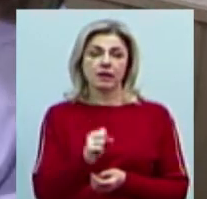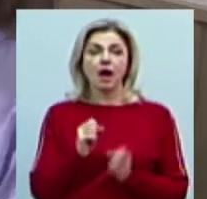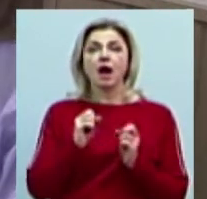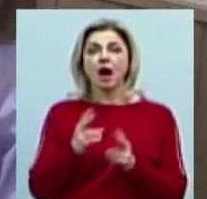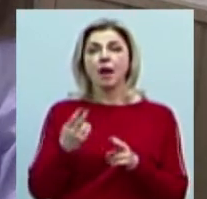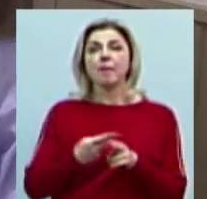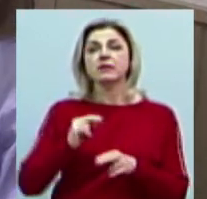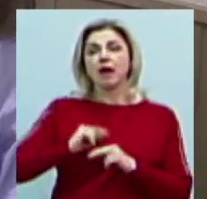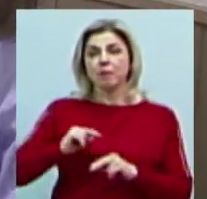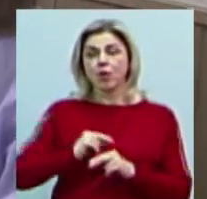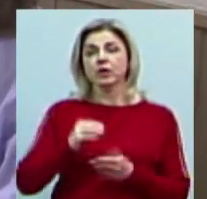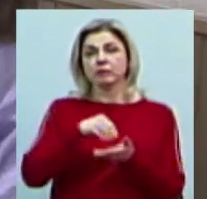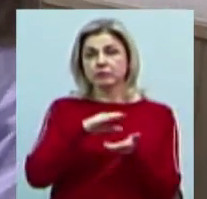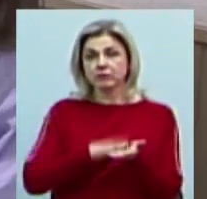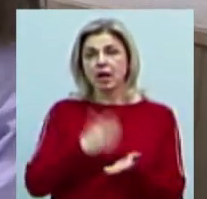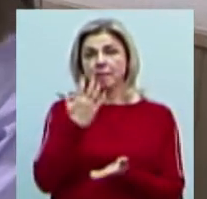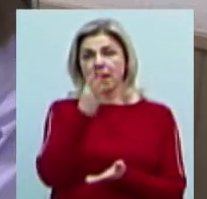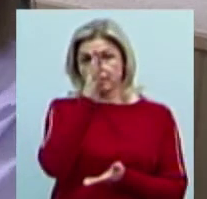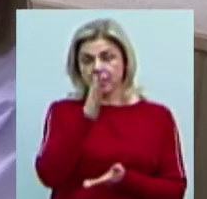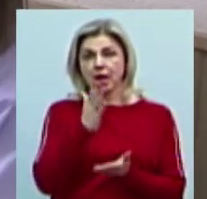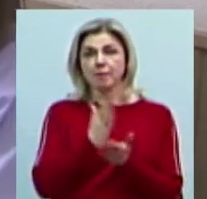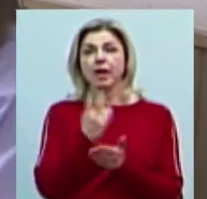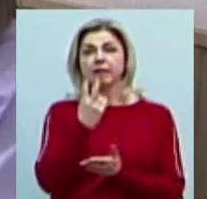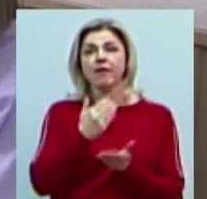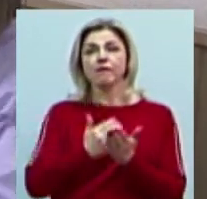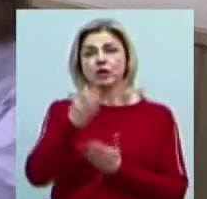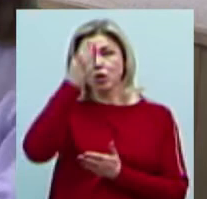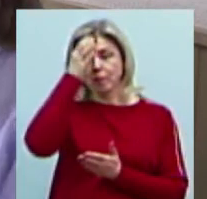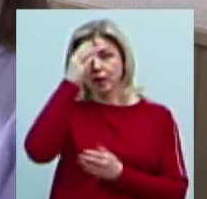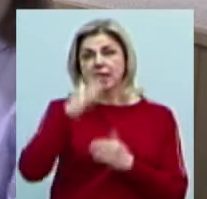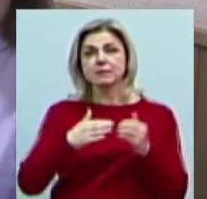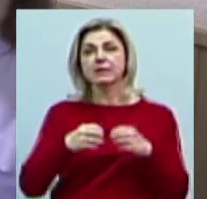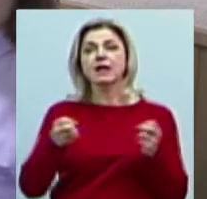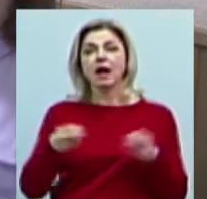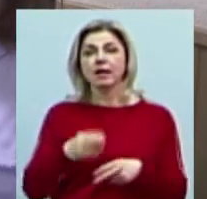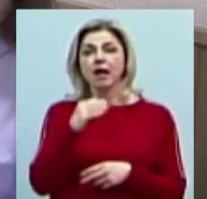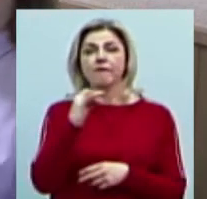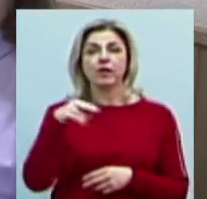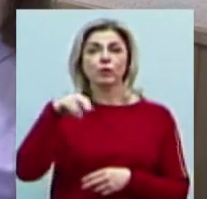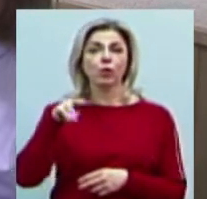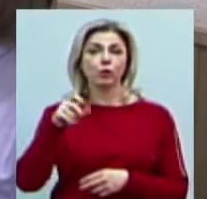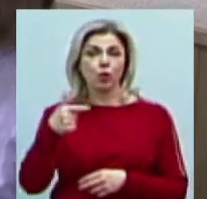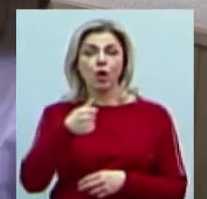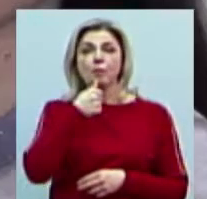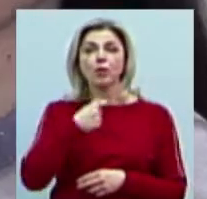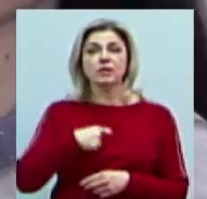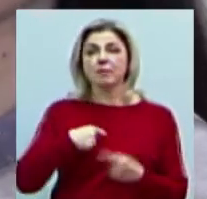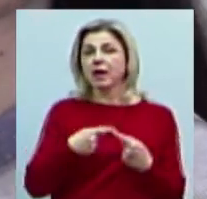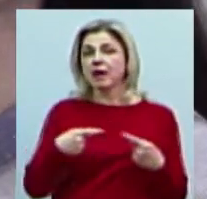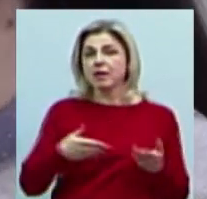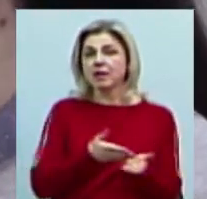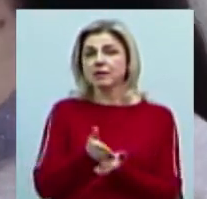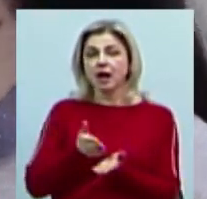безробітна, числиться 5 місяців, має дві вищі освіти, спеціальність філолог. Спробувала себе в різних галузях, працювала